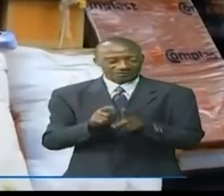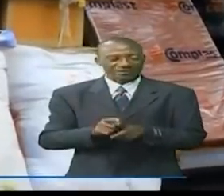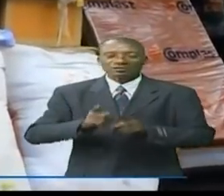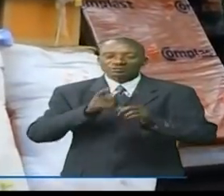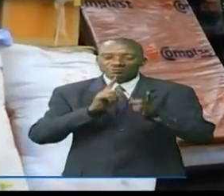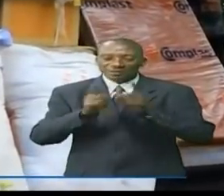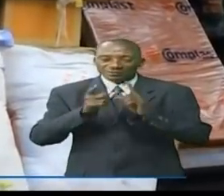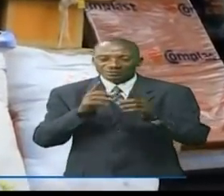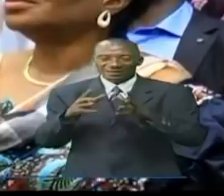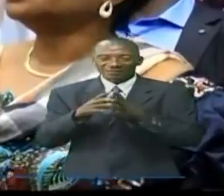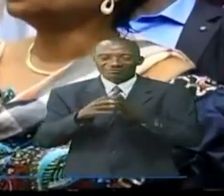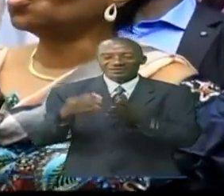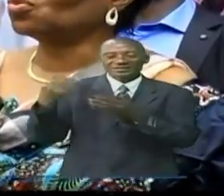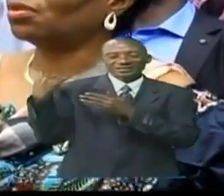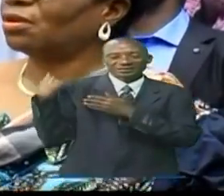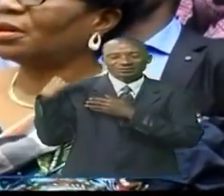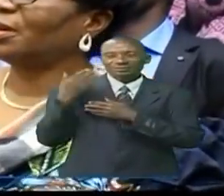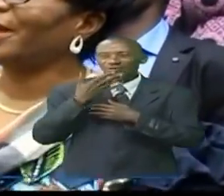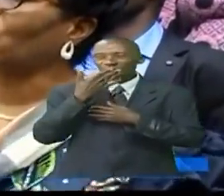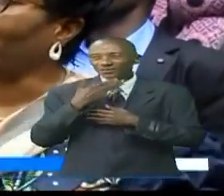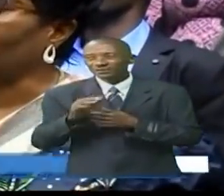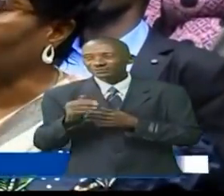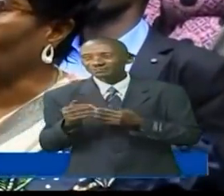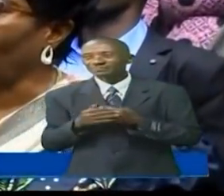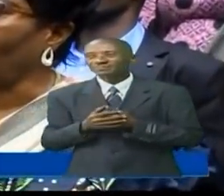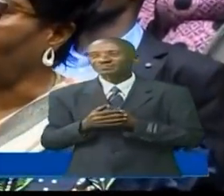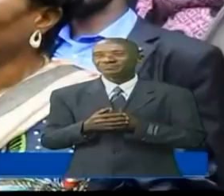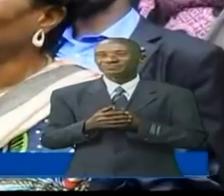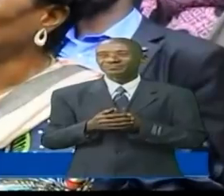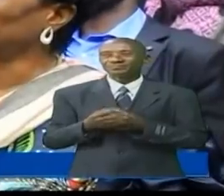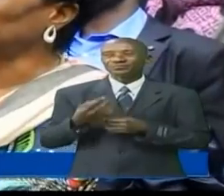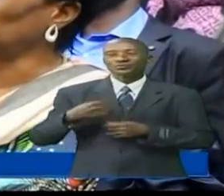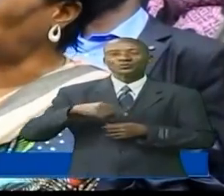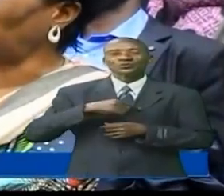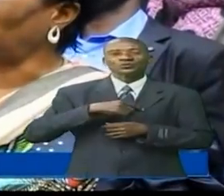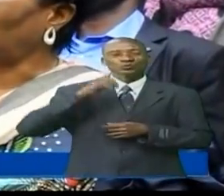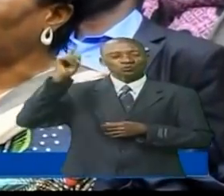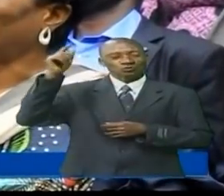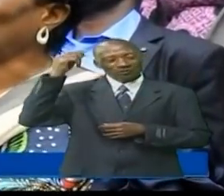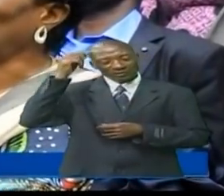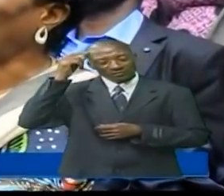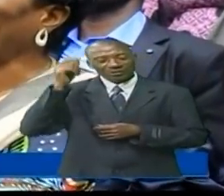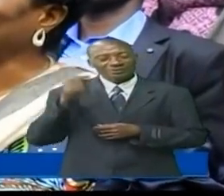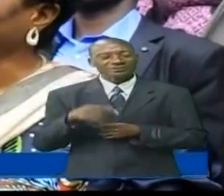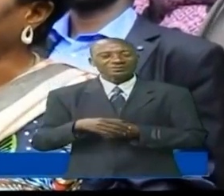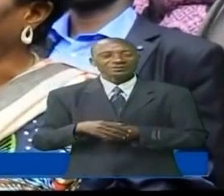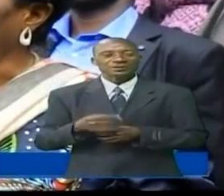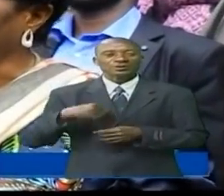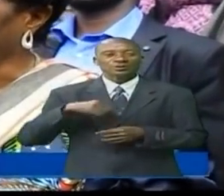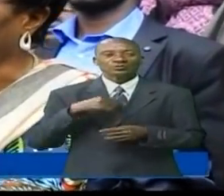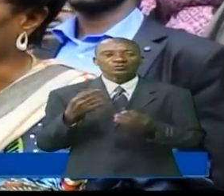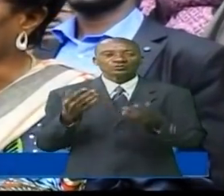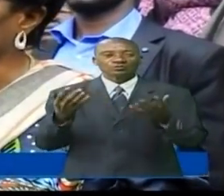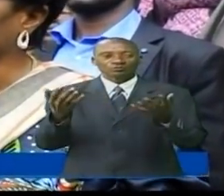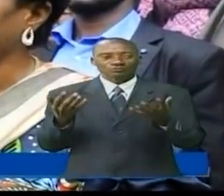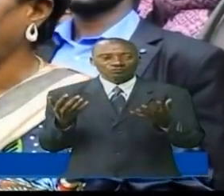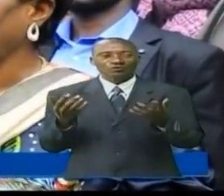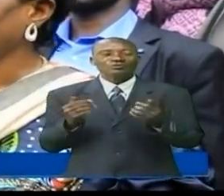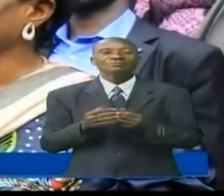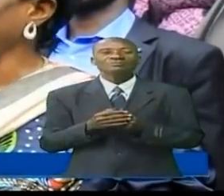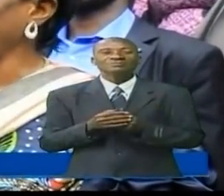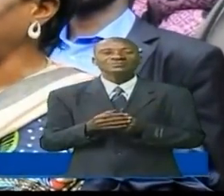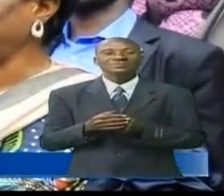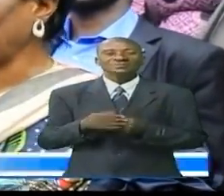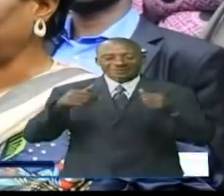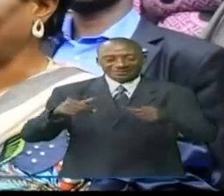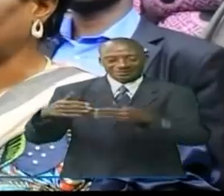cette partie du pays. Nous, le gouvernement, nous voulons vraiment être à la proximité de